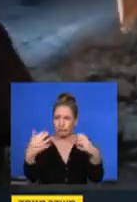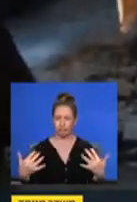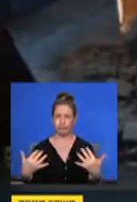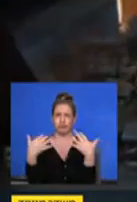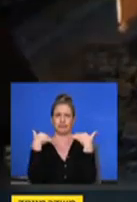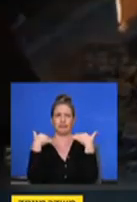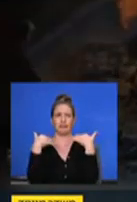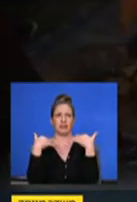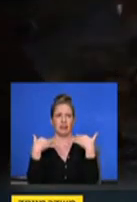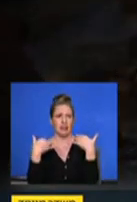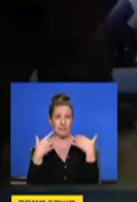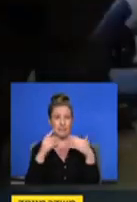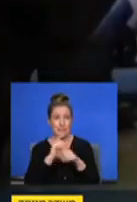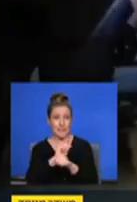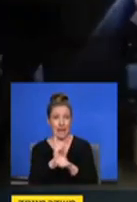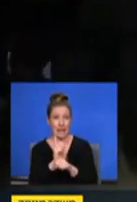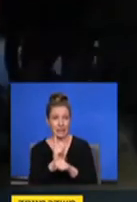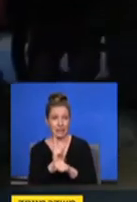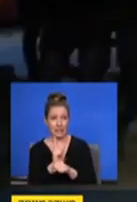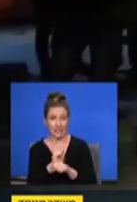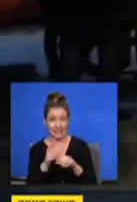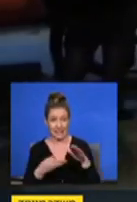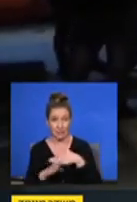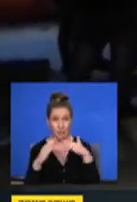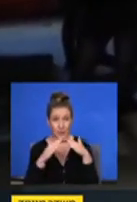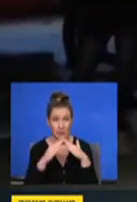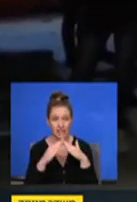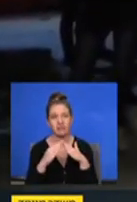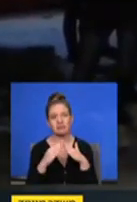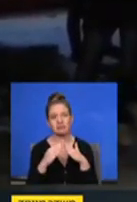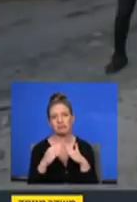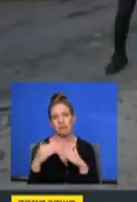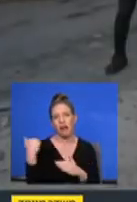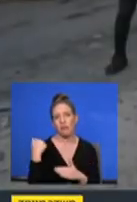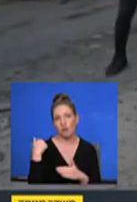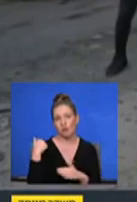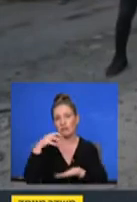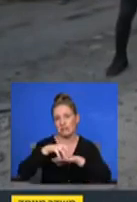فطلعنا عاد مباشرة واللي هو بيقولوا الجامع انكسف